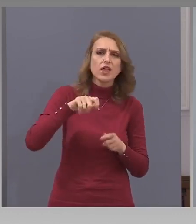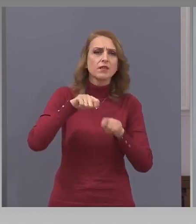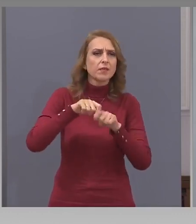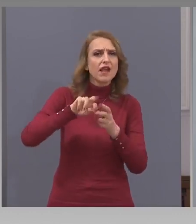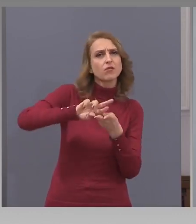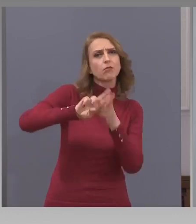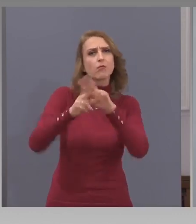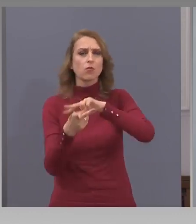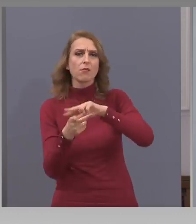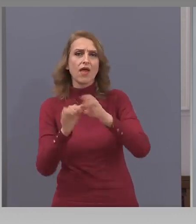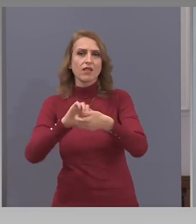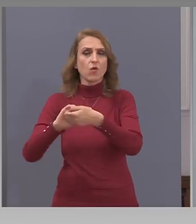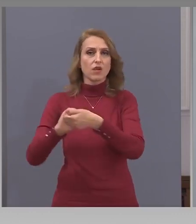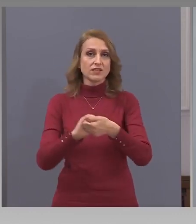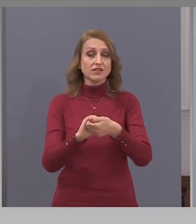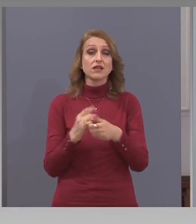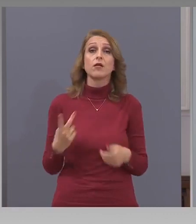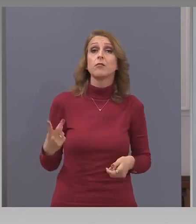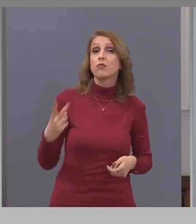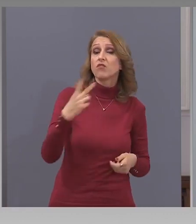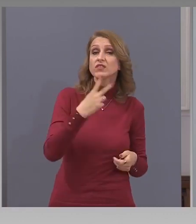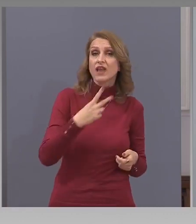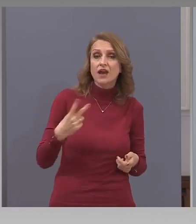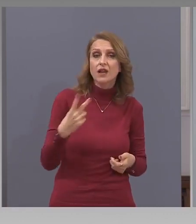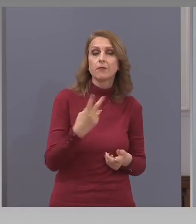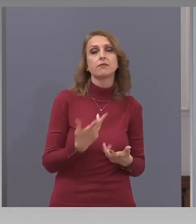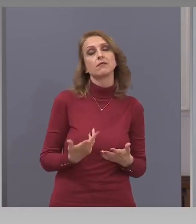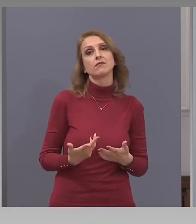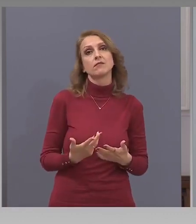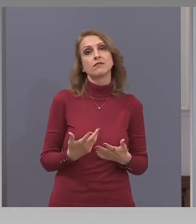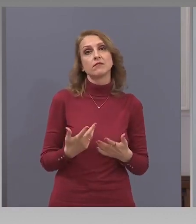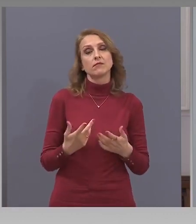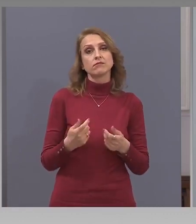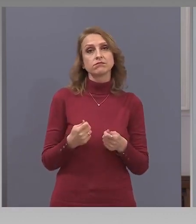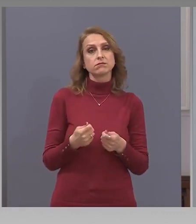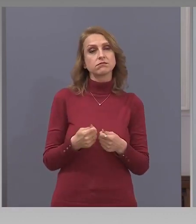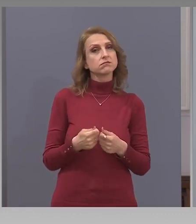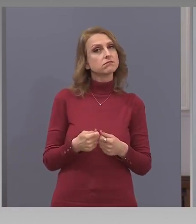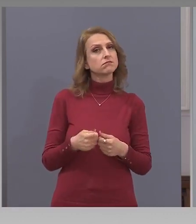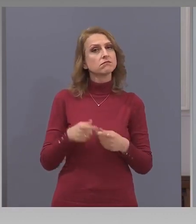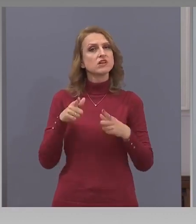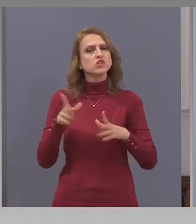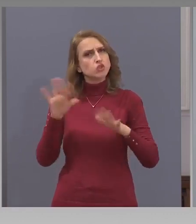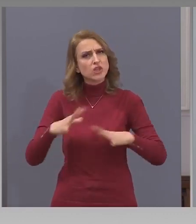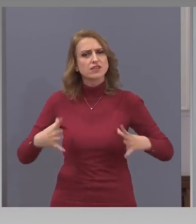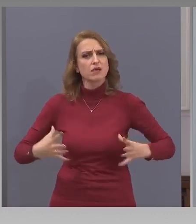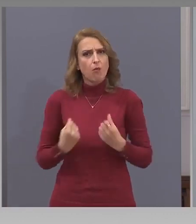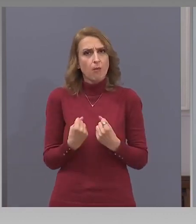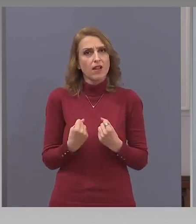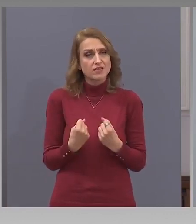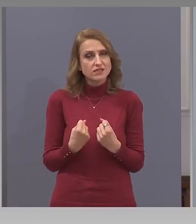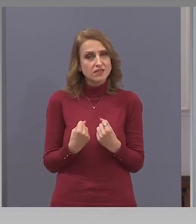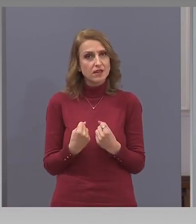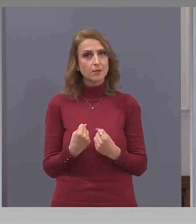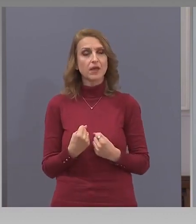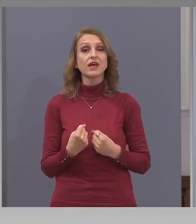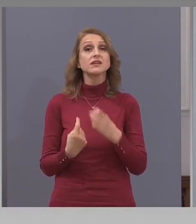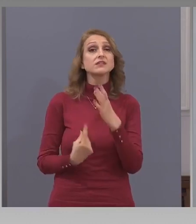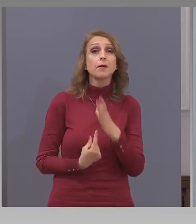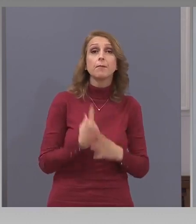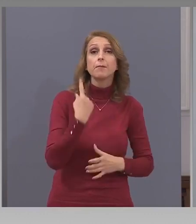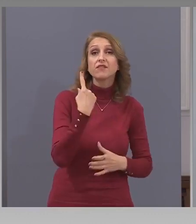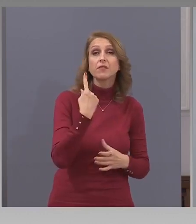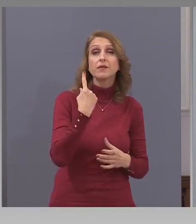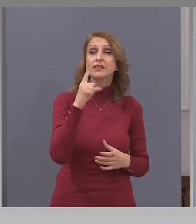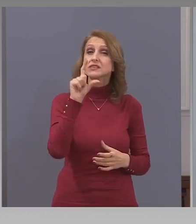реорганизираме. Повтарям, с репарации сме били. Ще се мобилизираме. За първи път